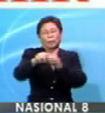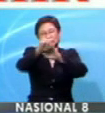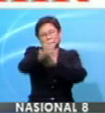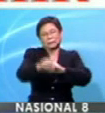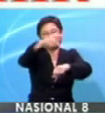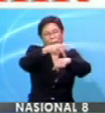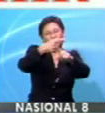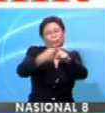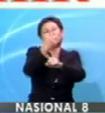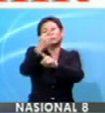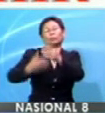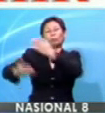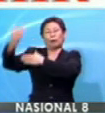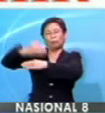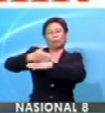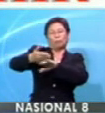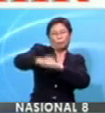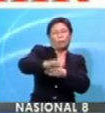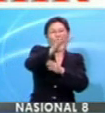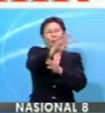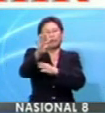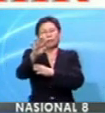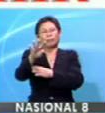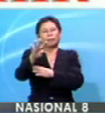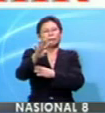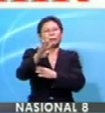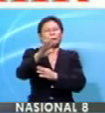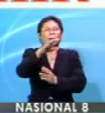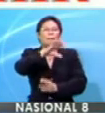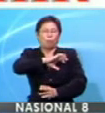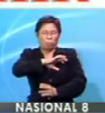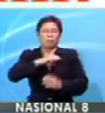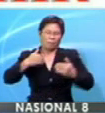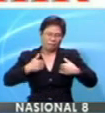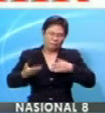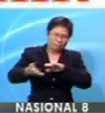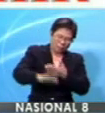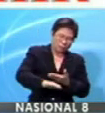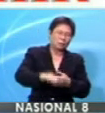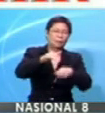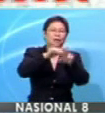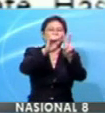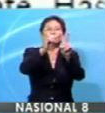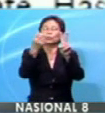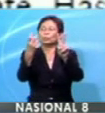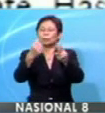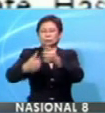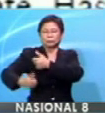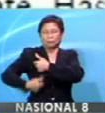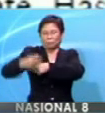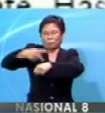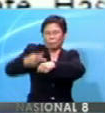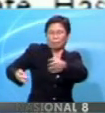Januari lalu yang menyaksikan 44 anggota komando polis turut maut pada 2012 tentera Filipina